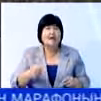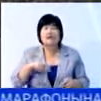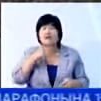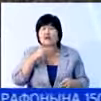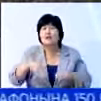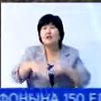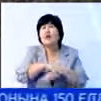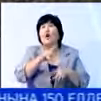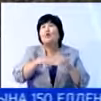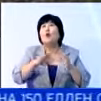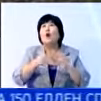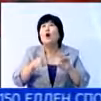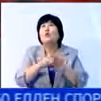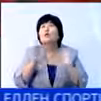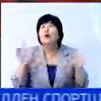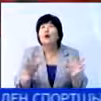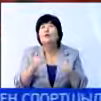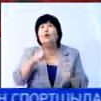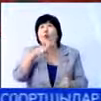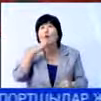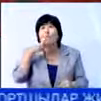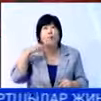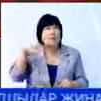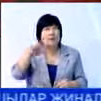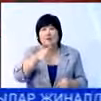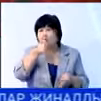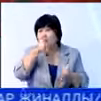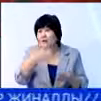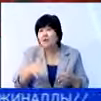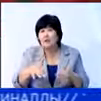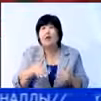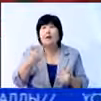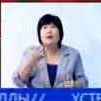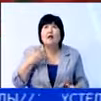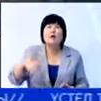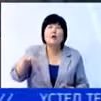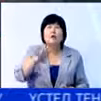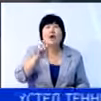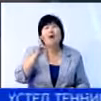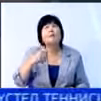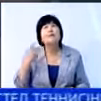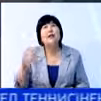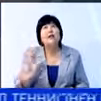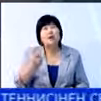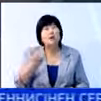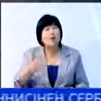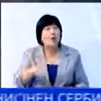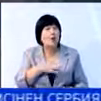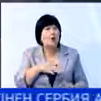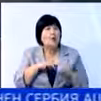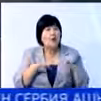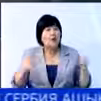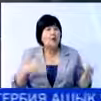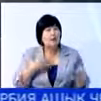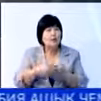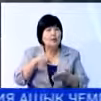жұртына туған ауылына қамқорлық таныту көптің қолынан келе бермейтін шаруа. Сыр өңірінің әлеуметтік экономикалық және рухани дамуына сүбелі